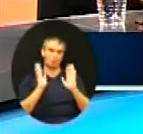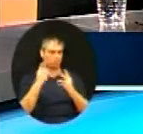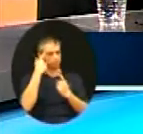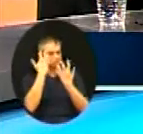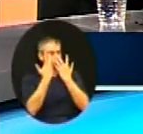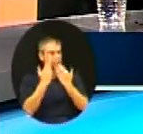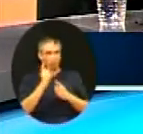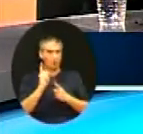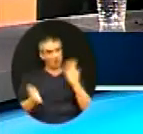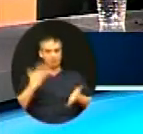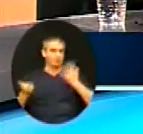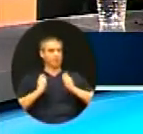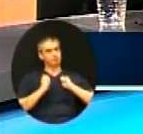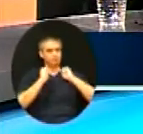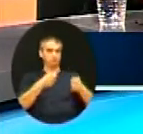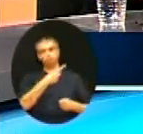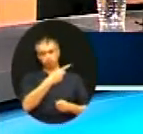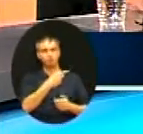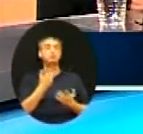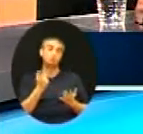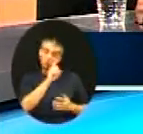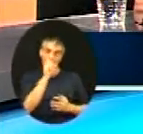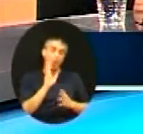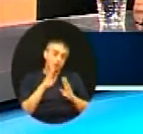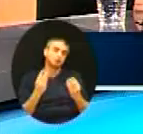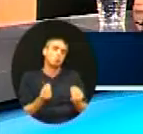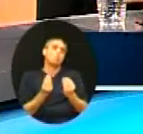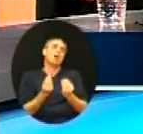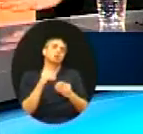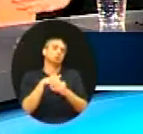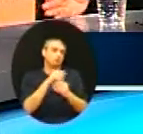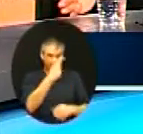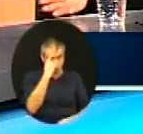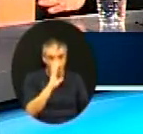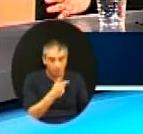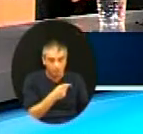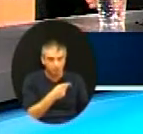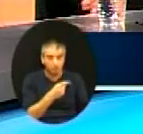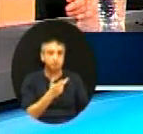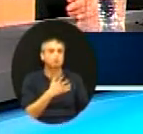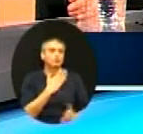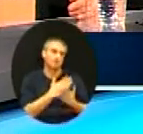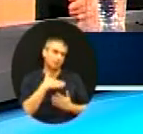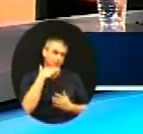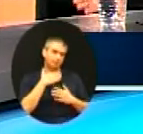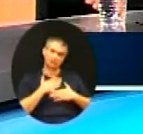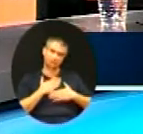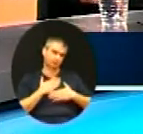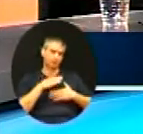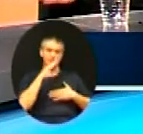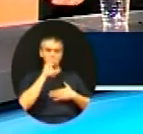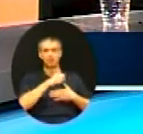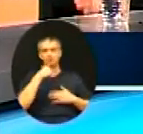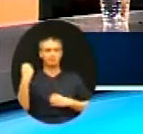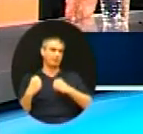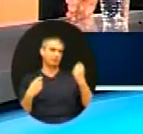מחושב, והוא לא סס להגיש את ראשו של נתניהו על מגש, כנראה שיש דברים בגובה. אתה יודע מה, שלום, נמאס לי כבר מלדבר על